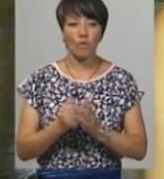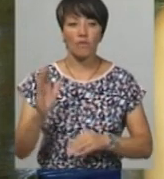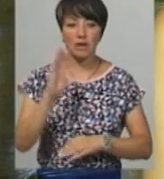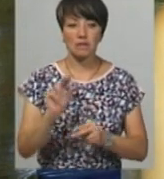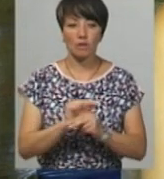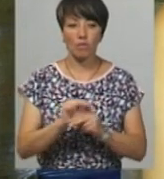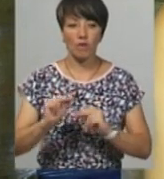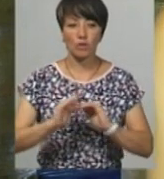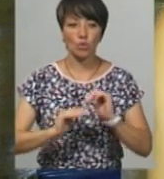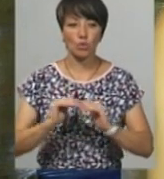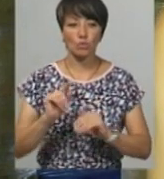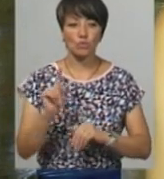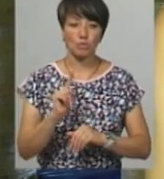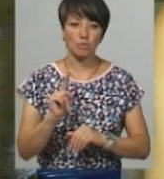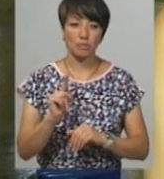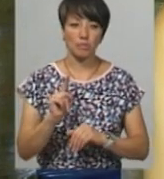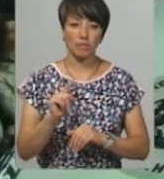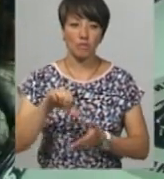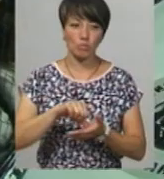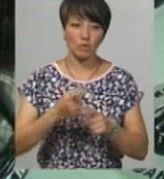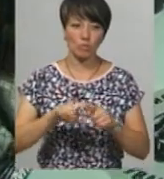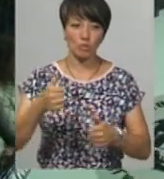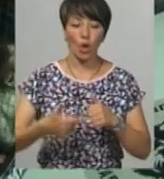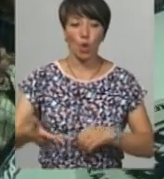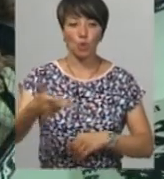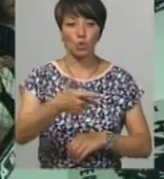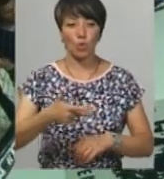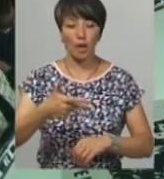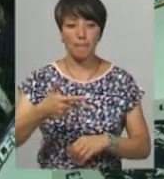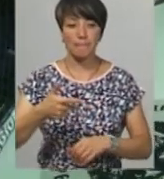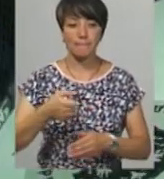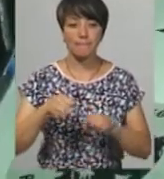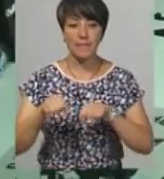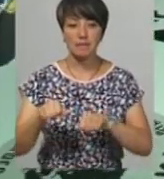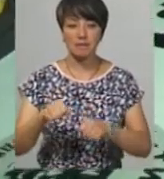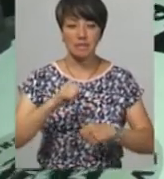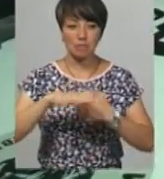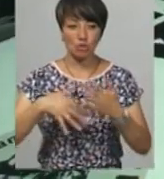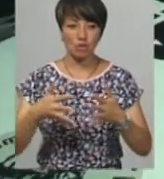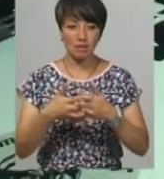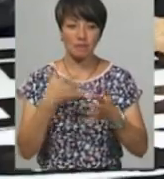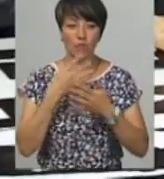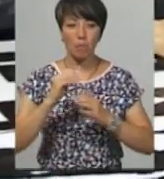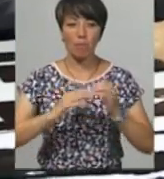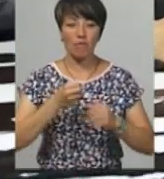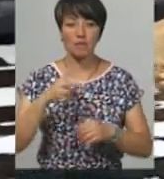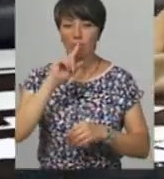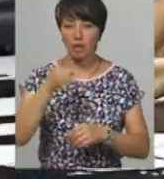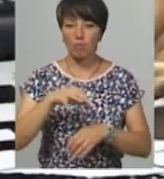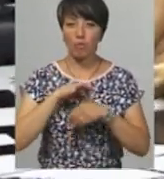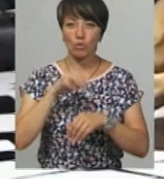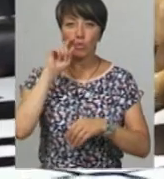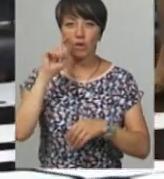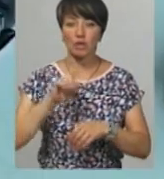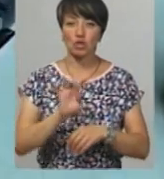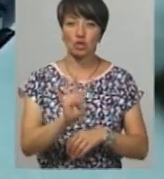залікувати руку, щоб виступити на цьому турнірі. Усі троє бійців визначили змішані бої своєї професії. У рік кожен боєць проводить в